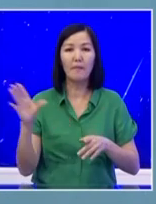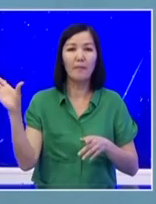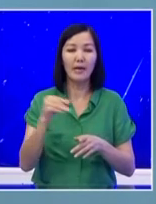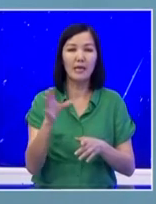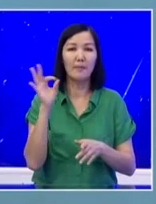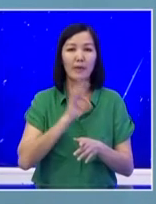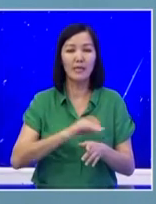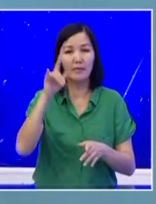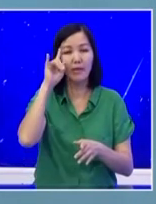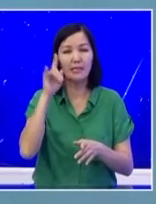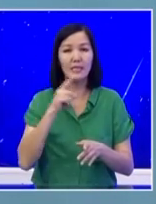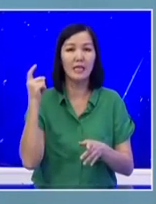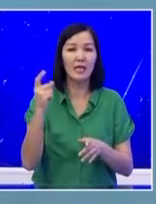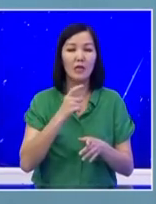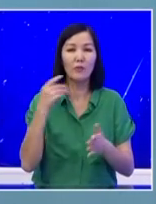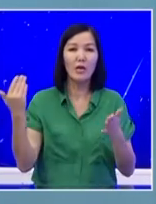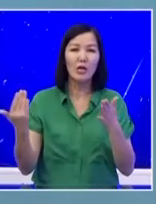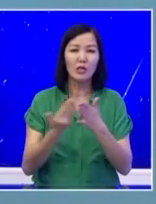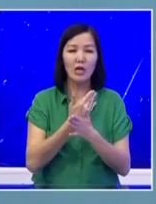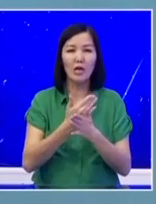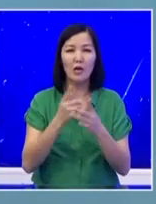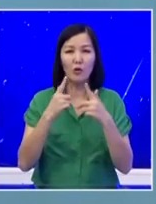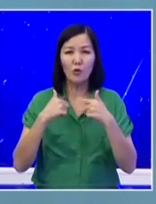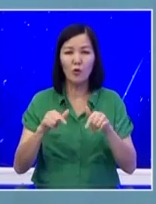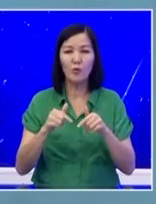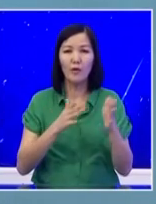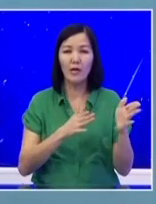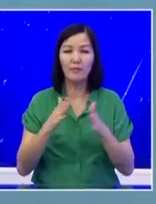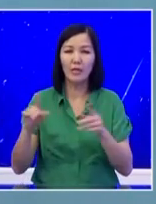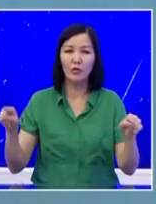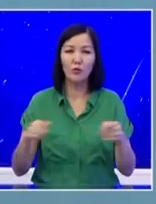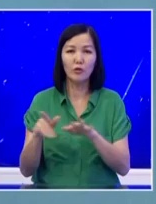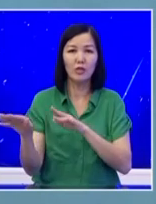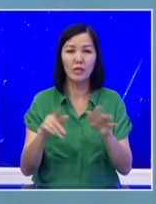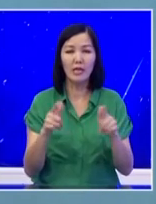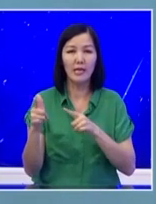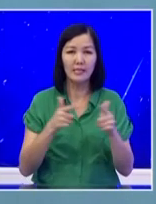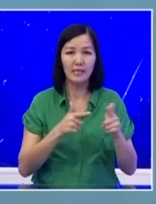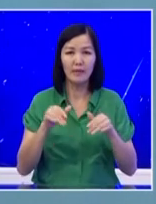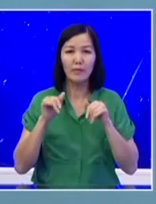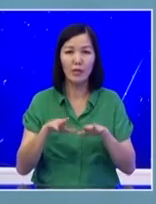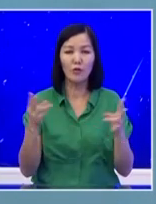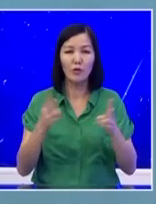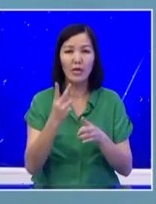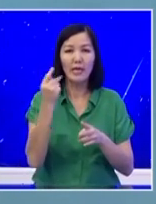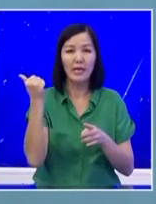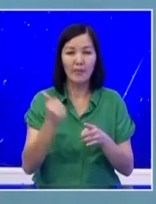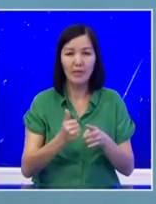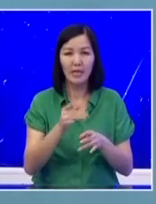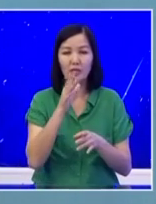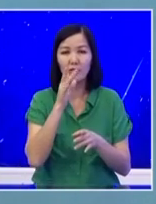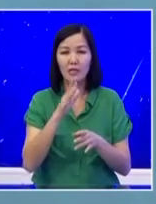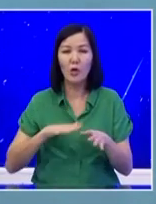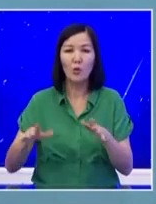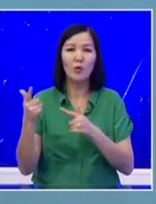пайдаланумен Қазақстан экономикасының жаңа құрылымын қалыптастыру бойынша шараларды әзірлеп қабылдау қажет. Алдағы 2 апта ішінде